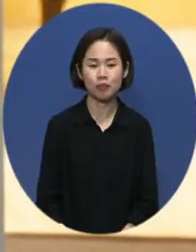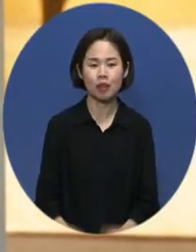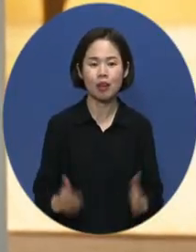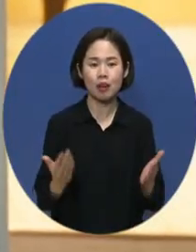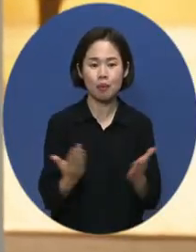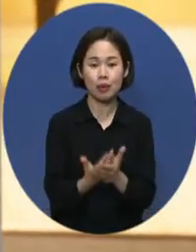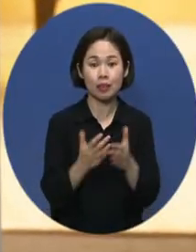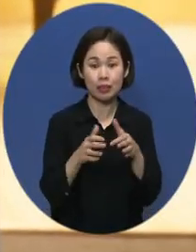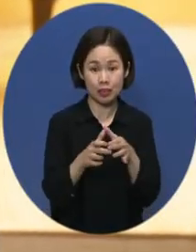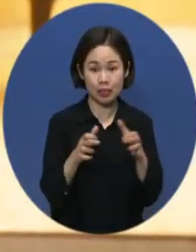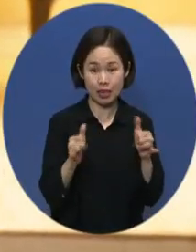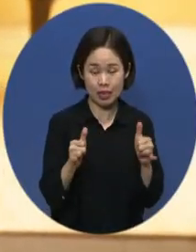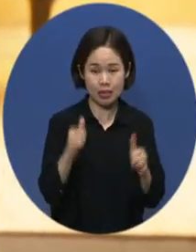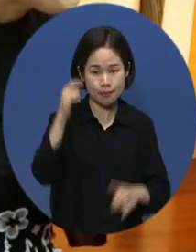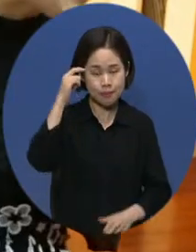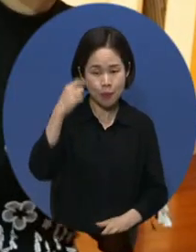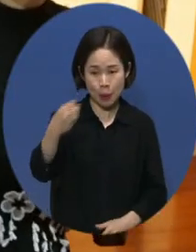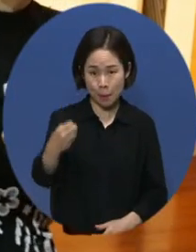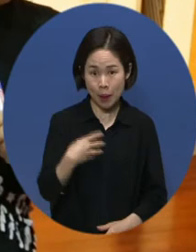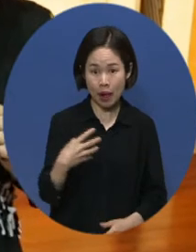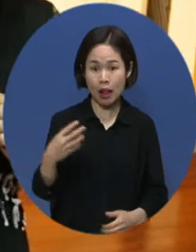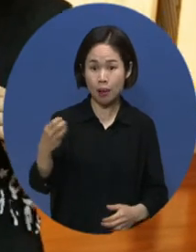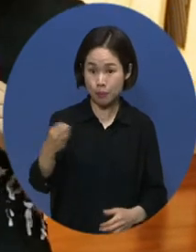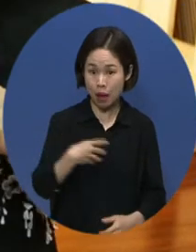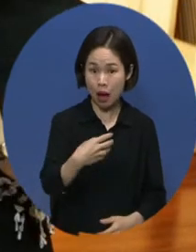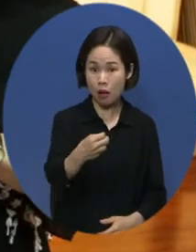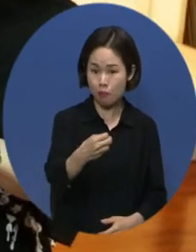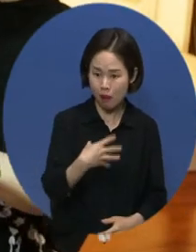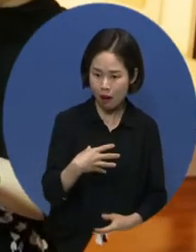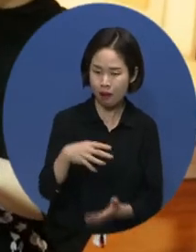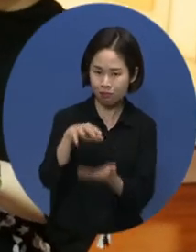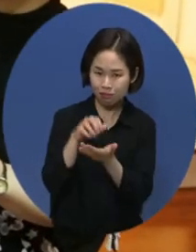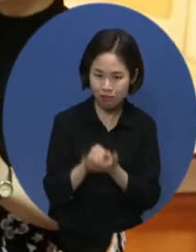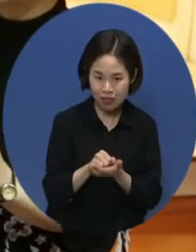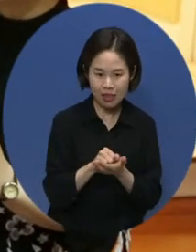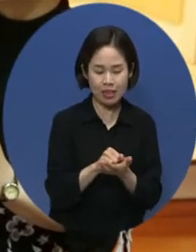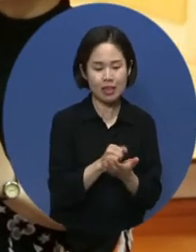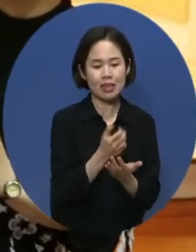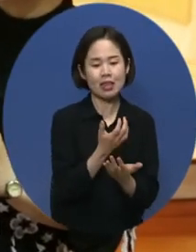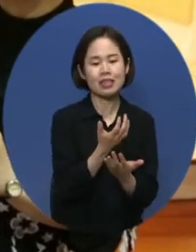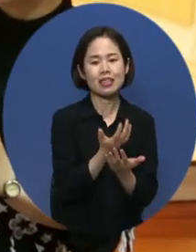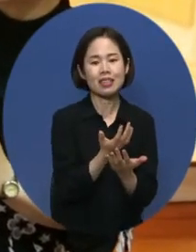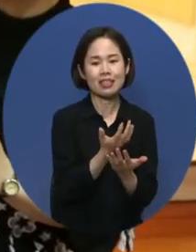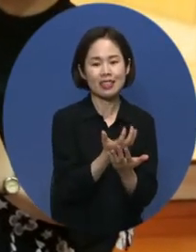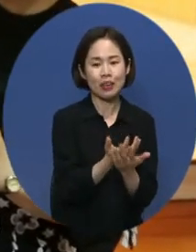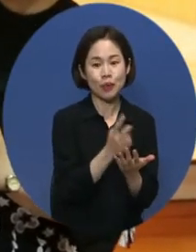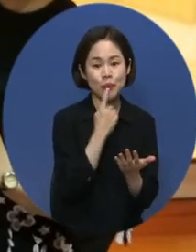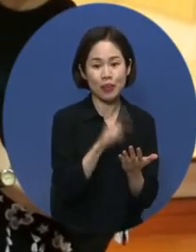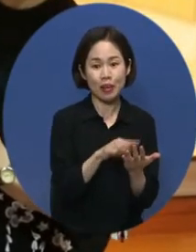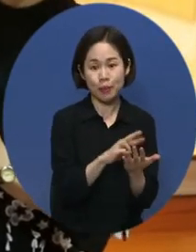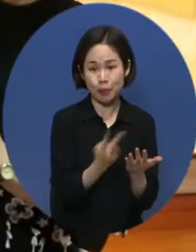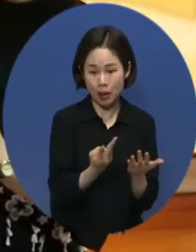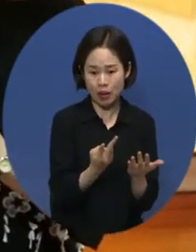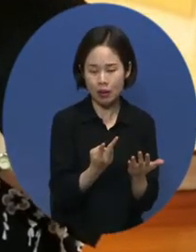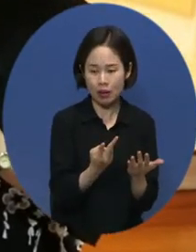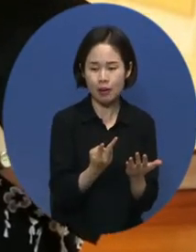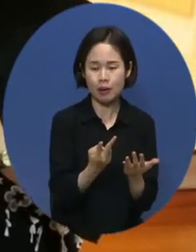발달장애인의 의견 하나하나가 곧 읽기 자료의 기반이 되는 만큼 그들의 생각을 허투루 하지